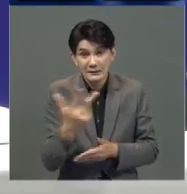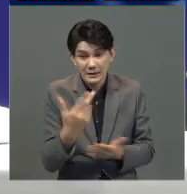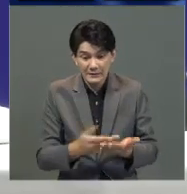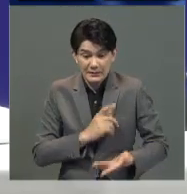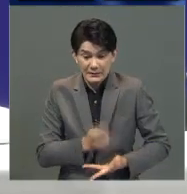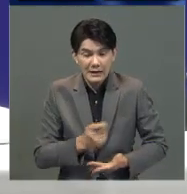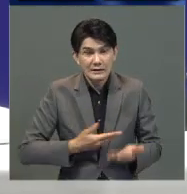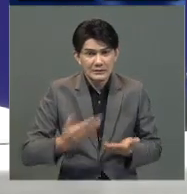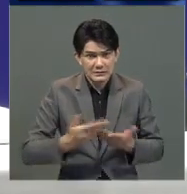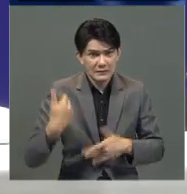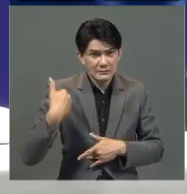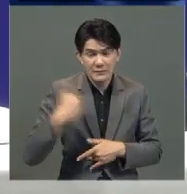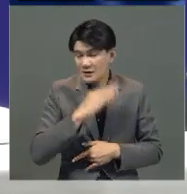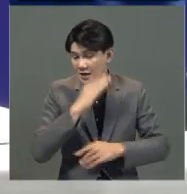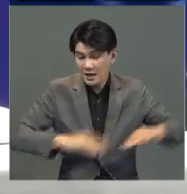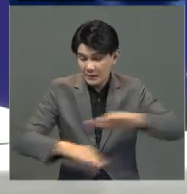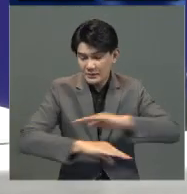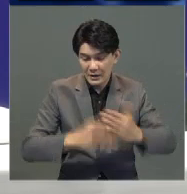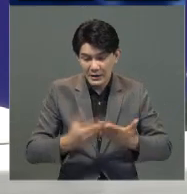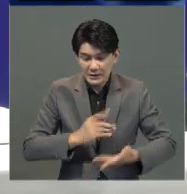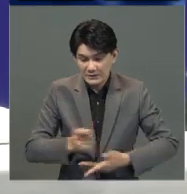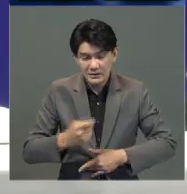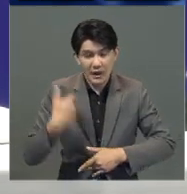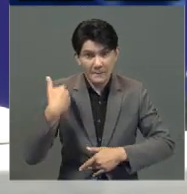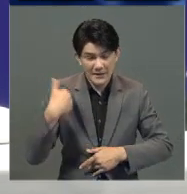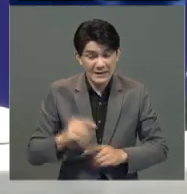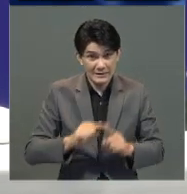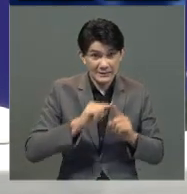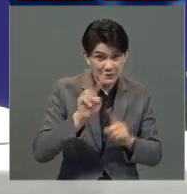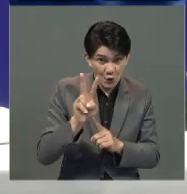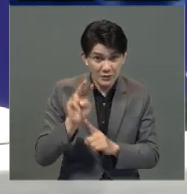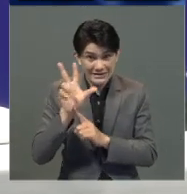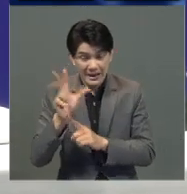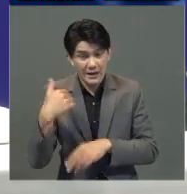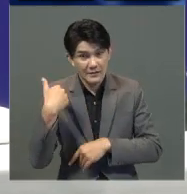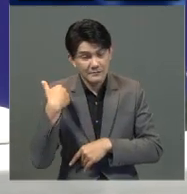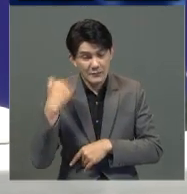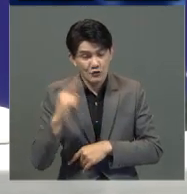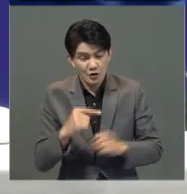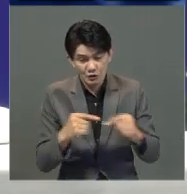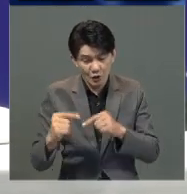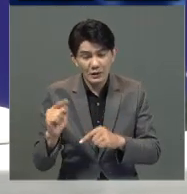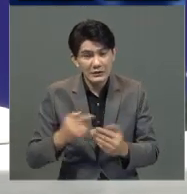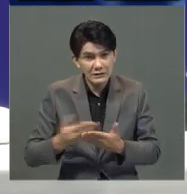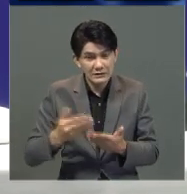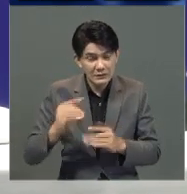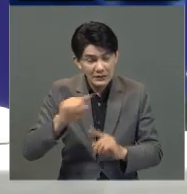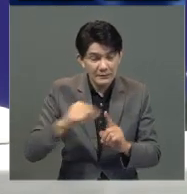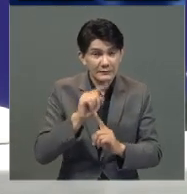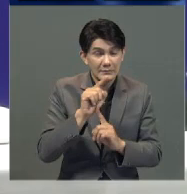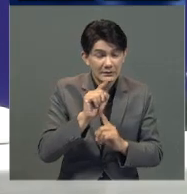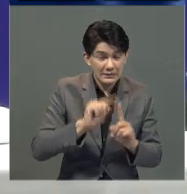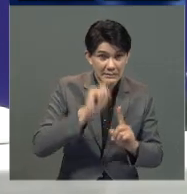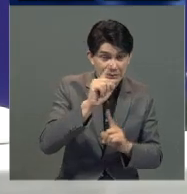การจ่ายเงินซื้อซึ่งหากเปิดหลักฐานการจัดซื้อเรือดำน้ำลำที่ 2และ 3ก็จะไปถึงการจัดซื้อเรือลำแรก